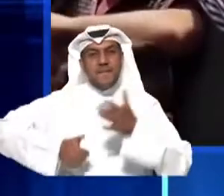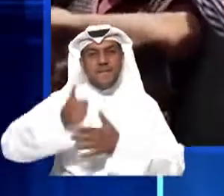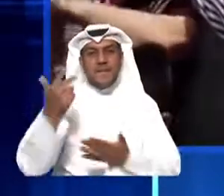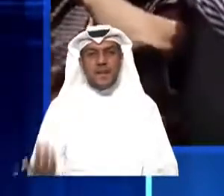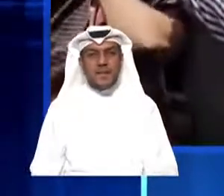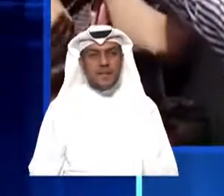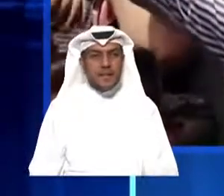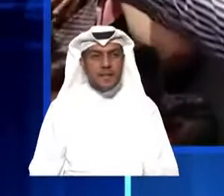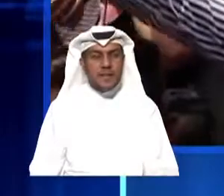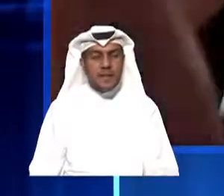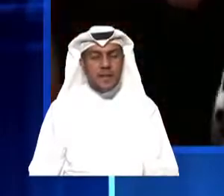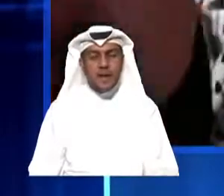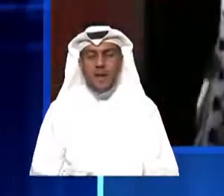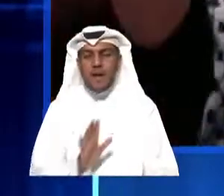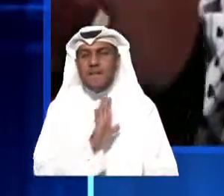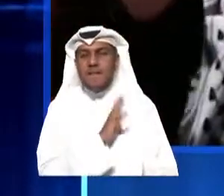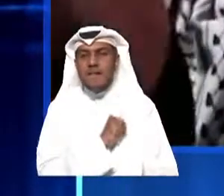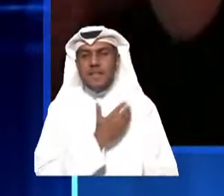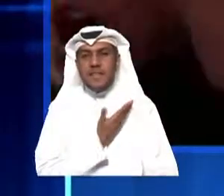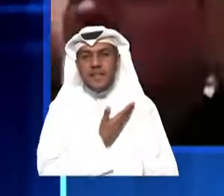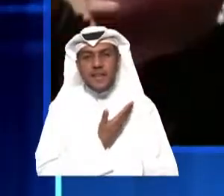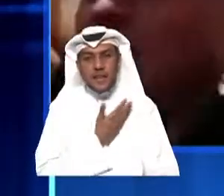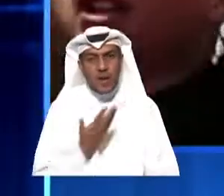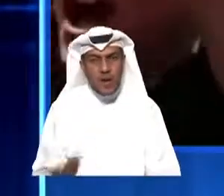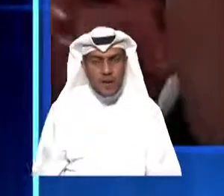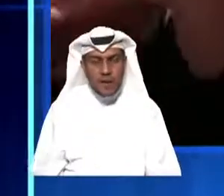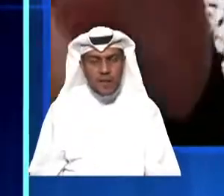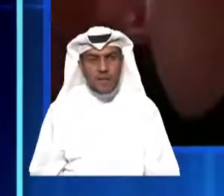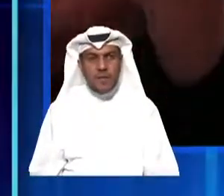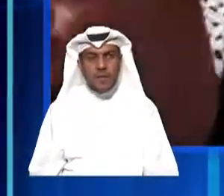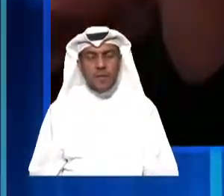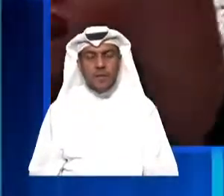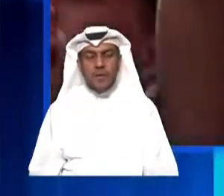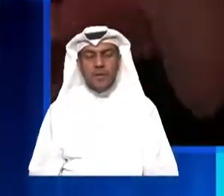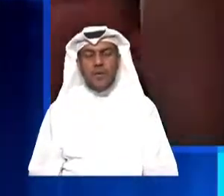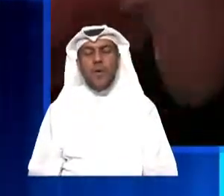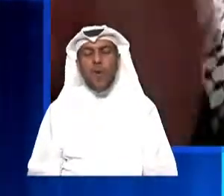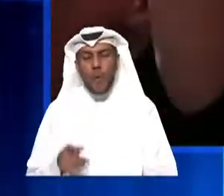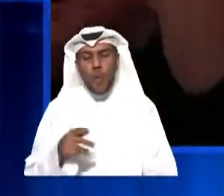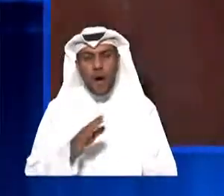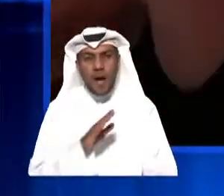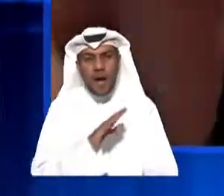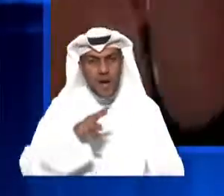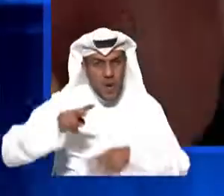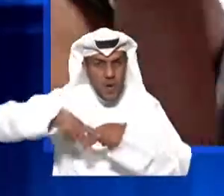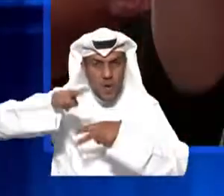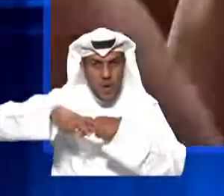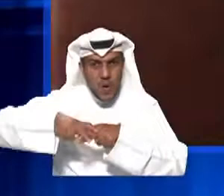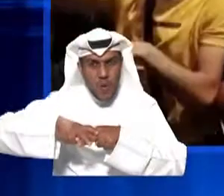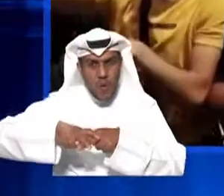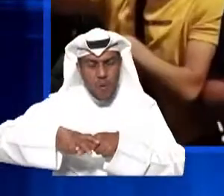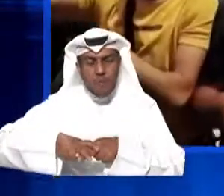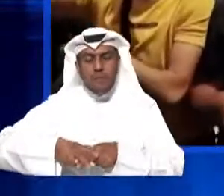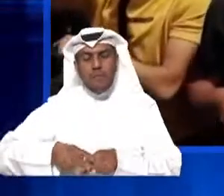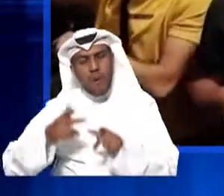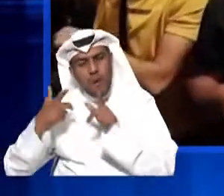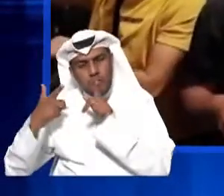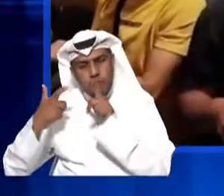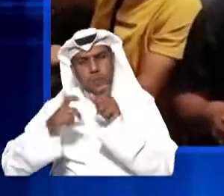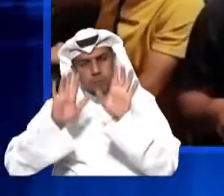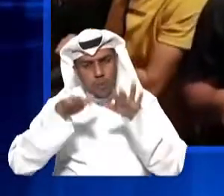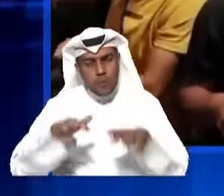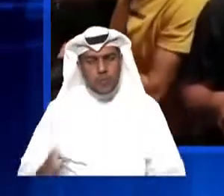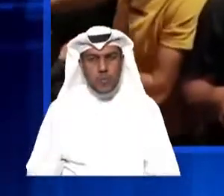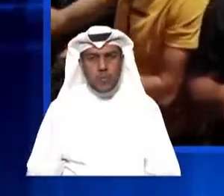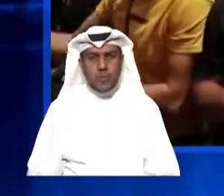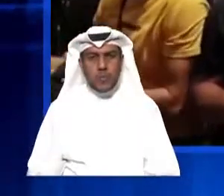قطاع غزة، ليمطرهم جنود الاحتلال بالرصاص المطاطي وبوابل من قنابل الصوت،